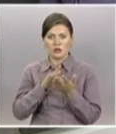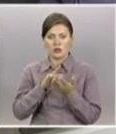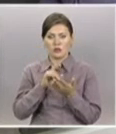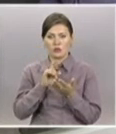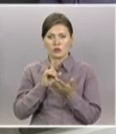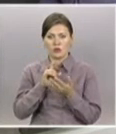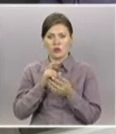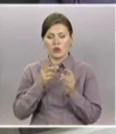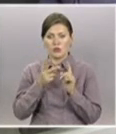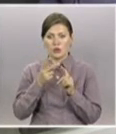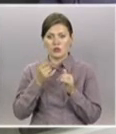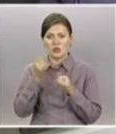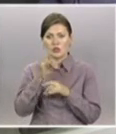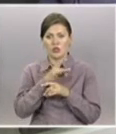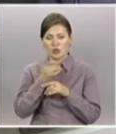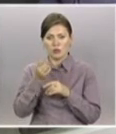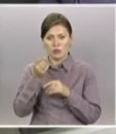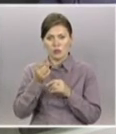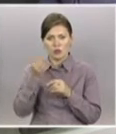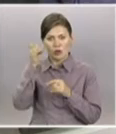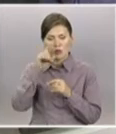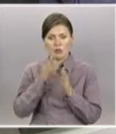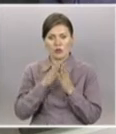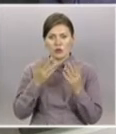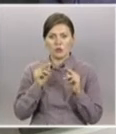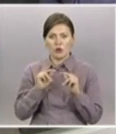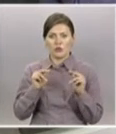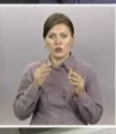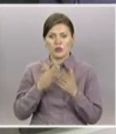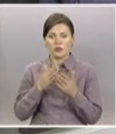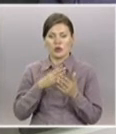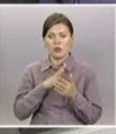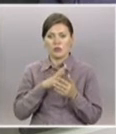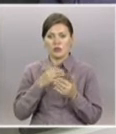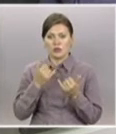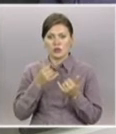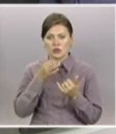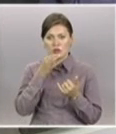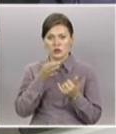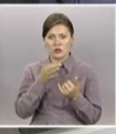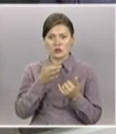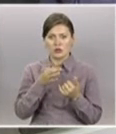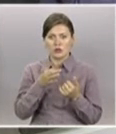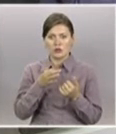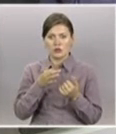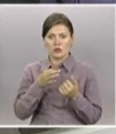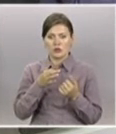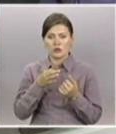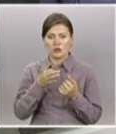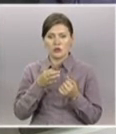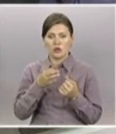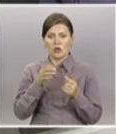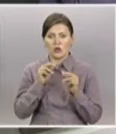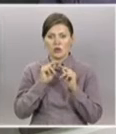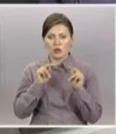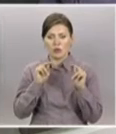жатыр. Екіншіден, жаңа дінтану пәні мұғалім мәселесі айтып бердім. Мен де бір жақ педагог ретінде де. Иегова куәгерлер туралы айтып отырсыз. Дінтанудан